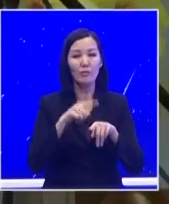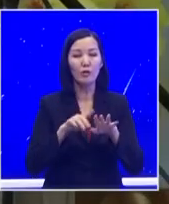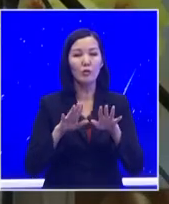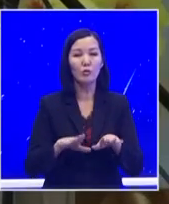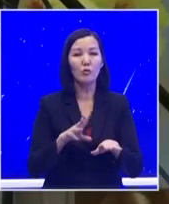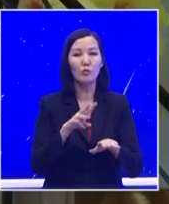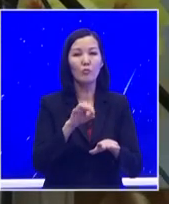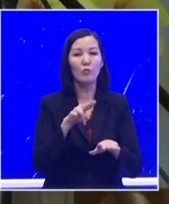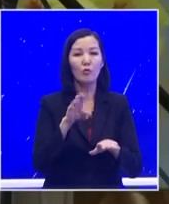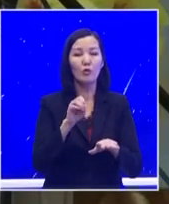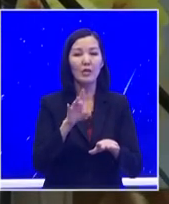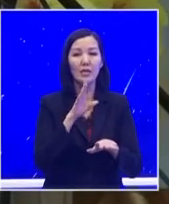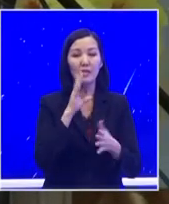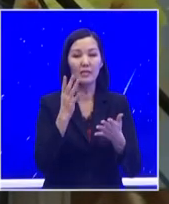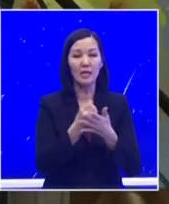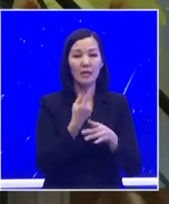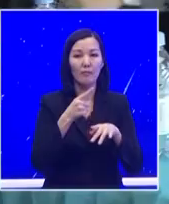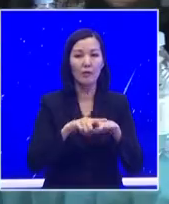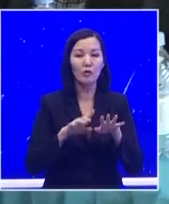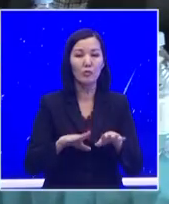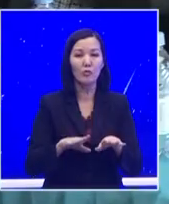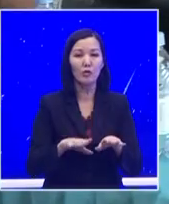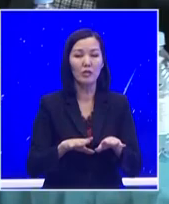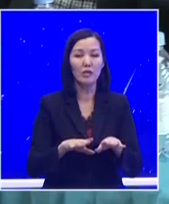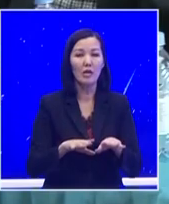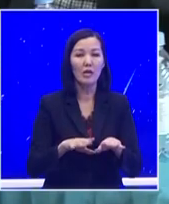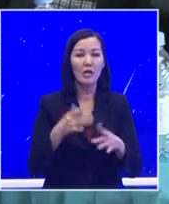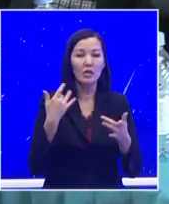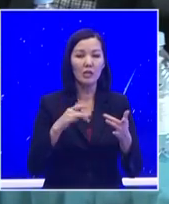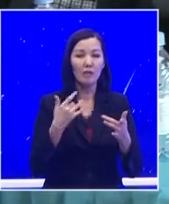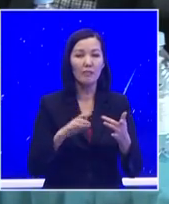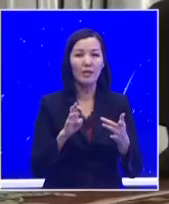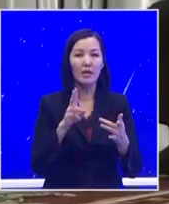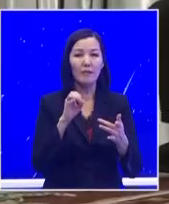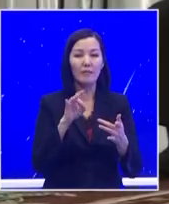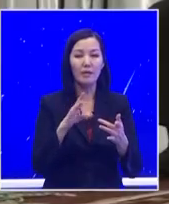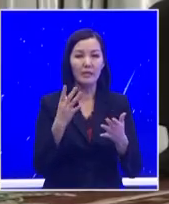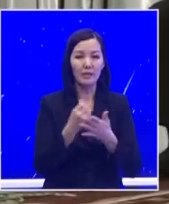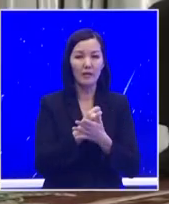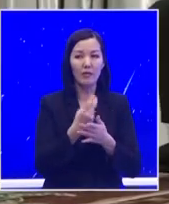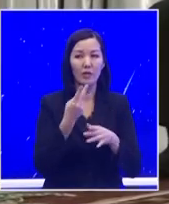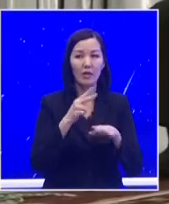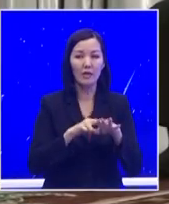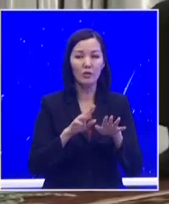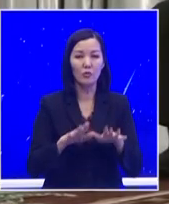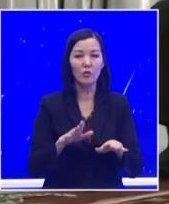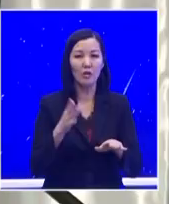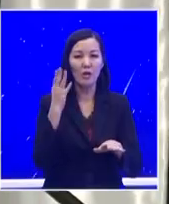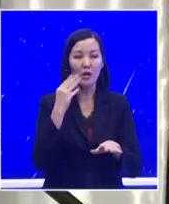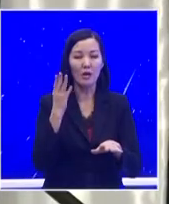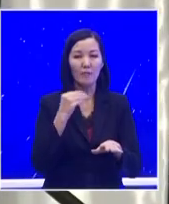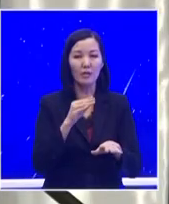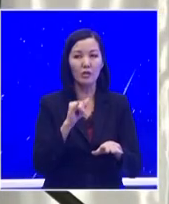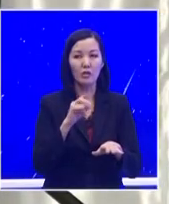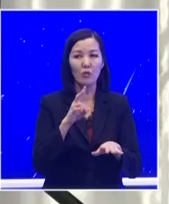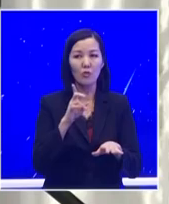алматылық Мөлдір Айтбайға бұйырды. Ал бірінші орынды Жамбыл ауданының жас ақыны Әмір сатып алды. Екінші орынды алматылық Нұрбол Жауынбаев